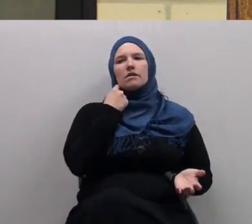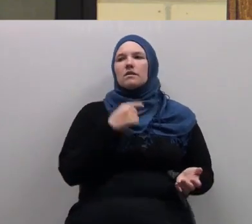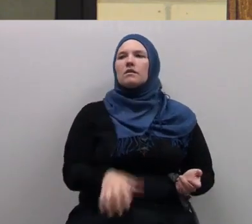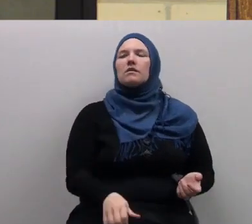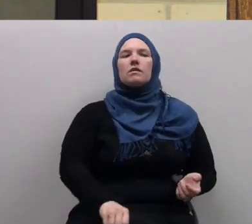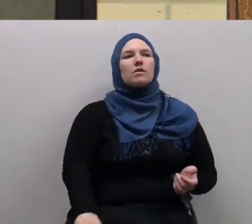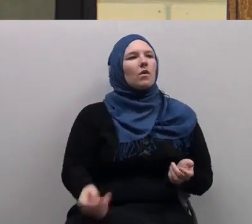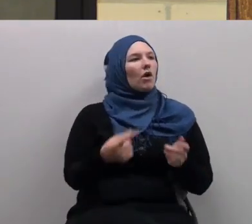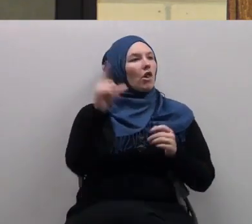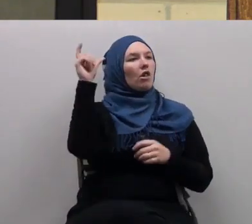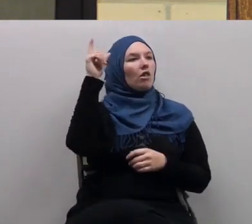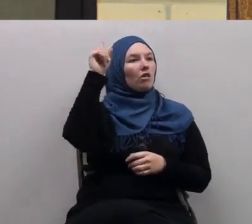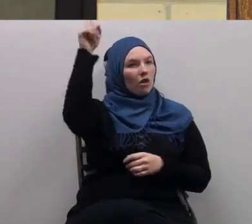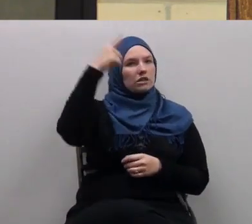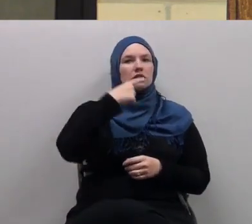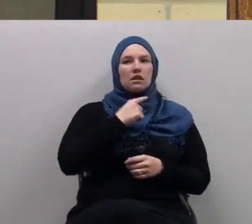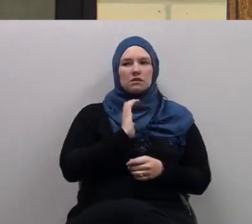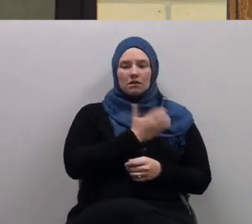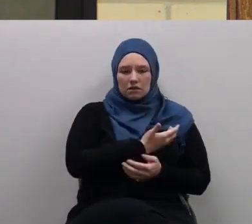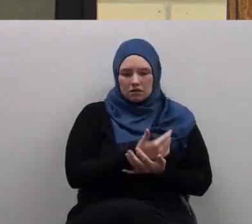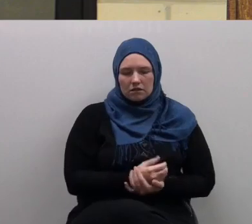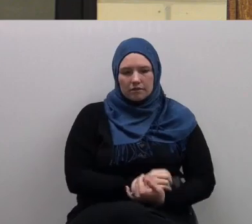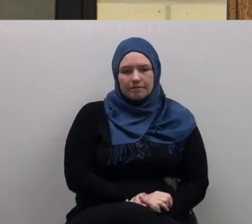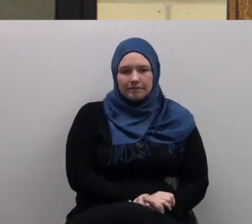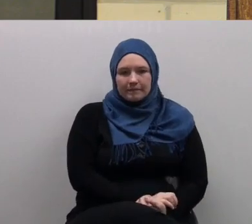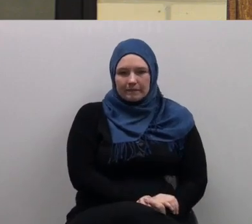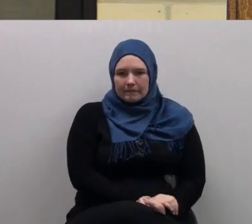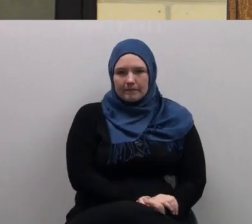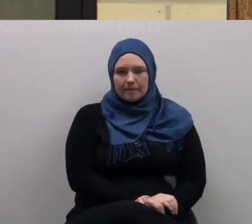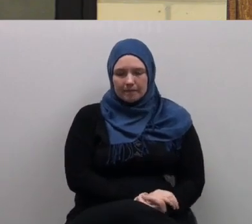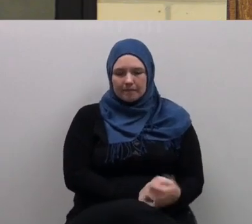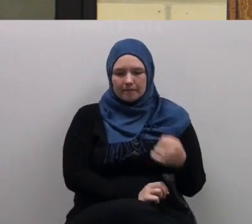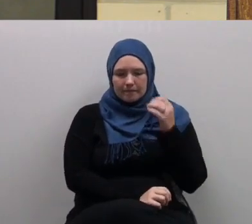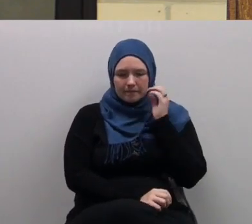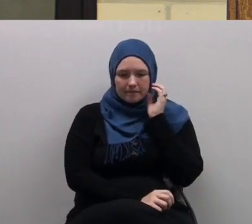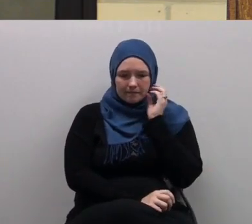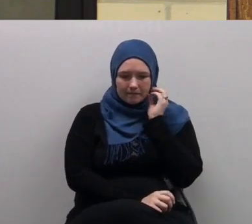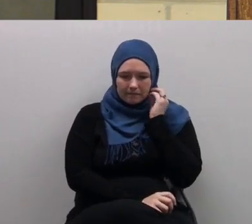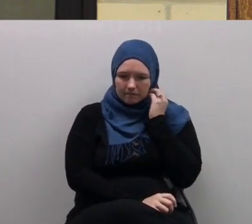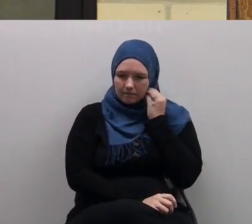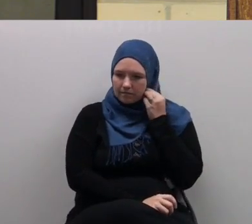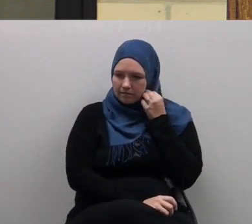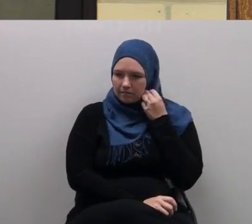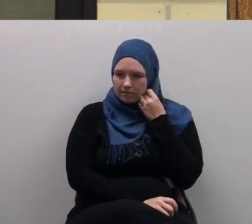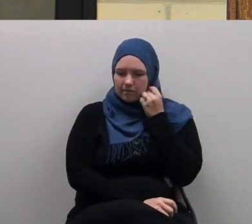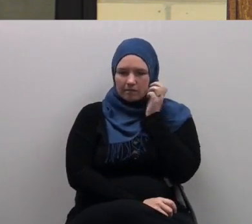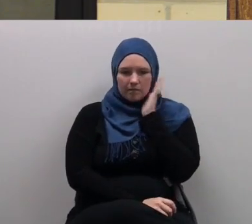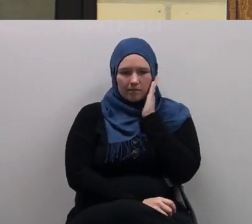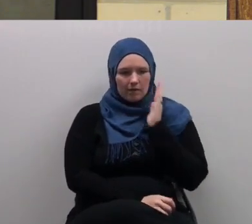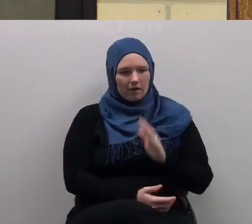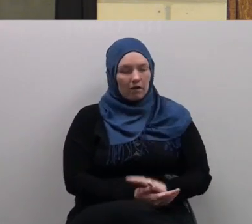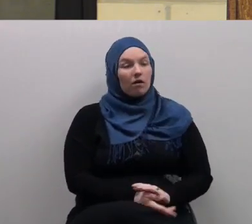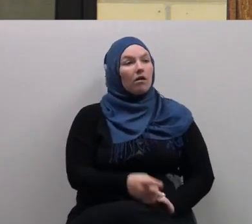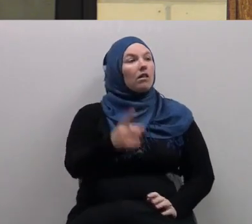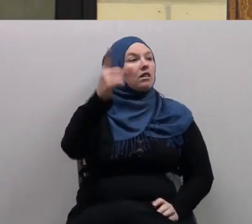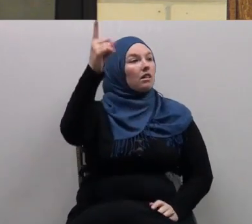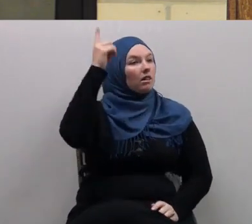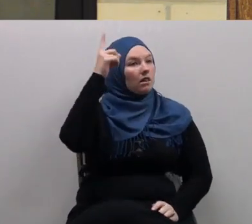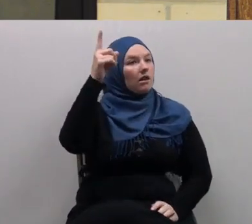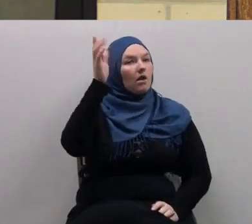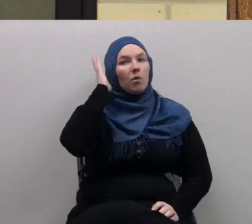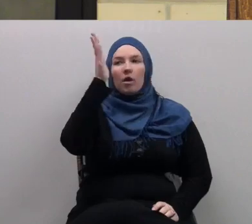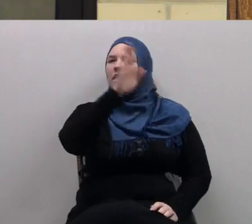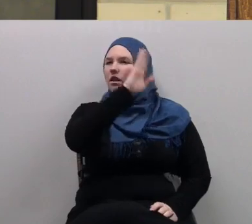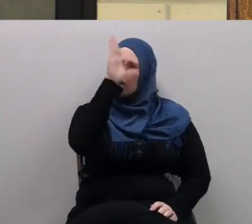يُغَيِّرُ مَا بِقَوْمٍ حَتَّى يُغَيِّرُوا مَا بِأَنفُسِهِمْ. Allah would